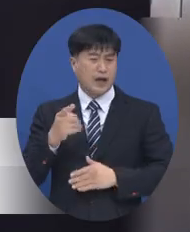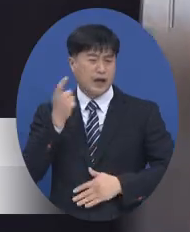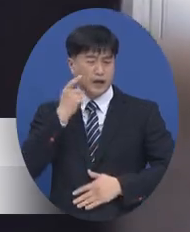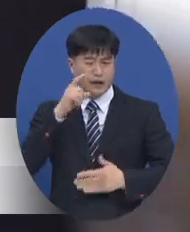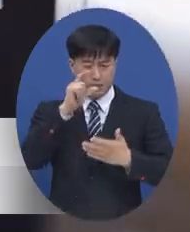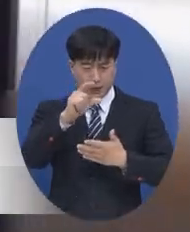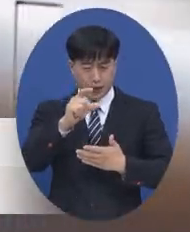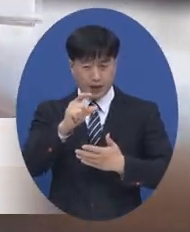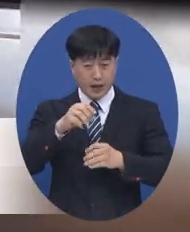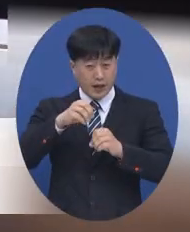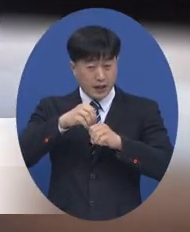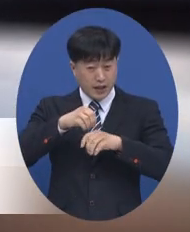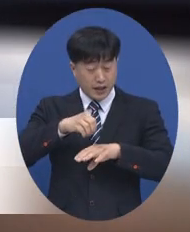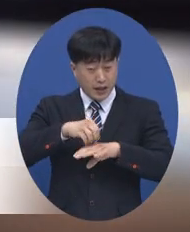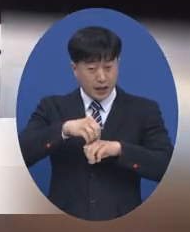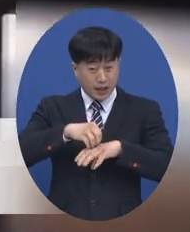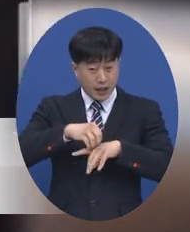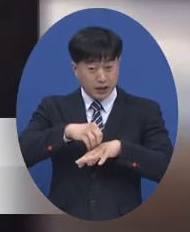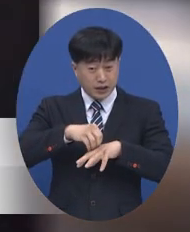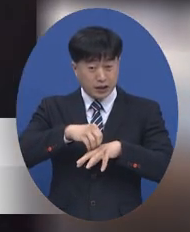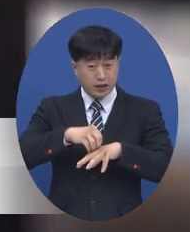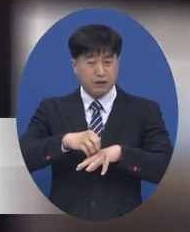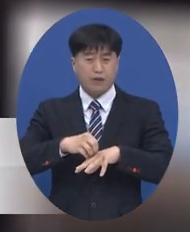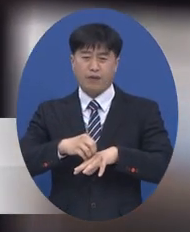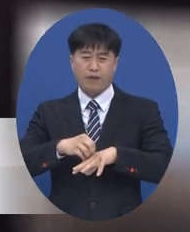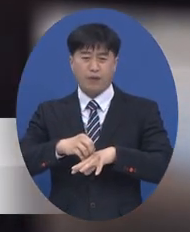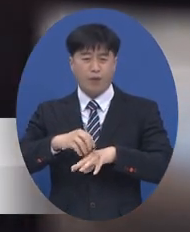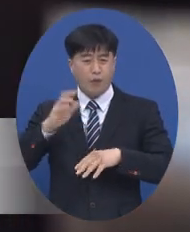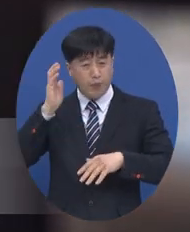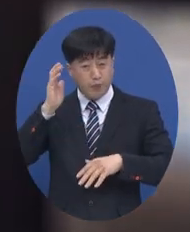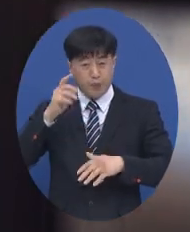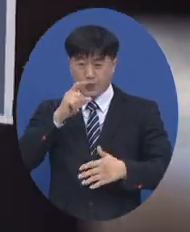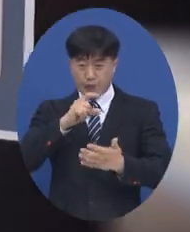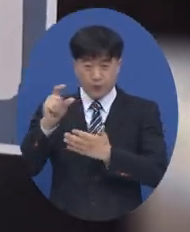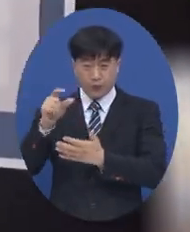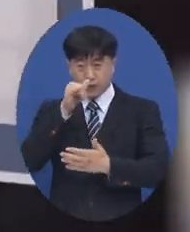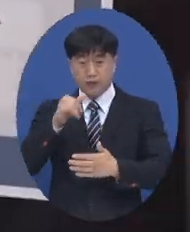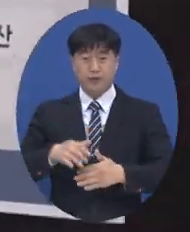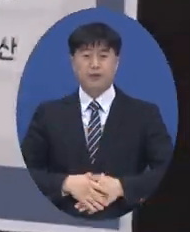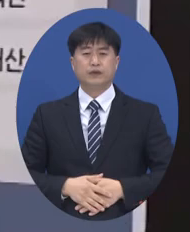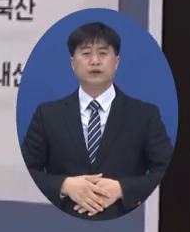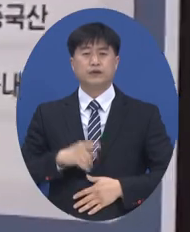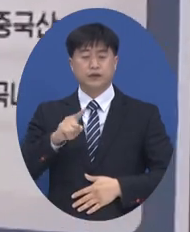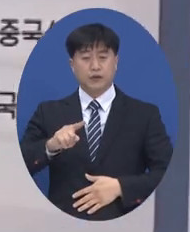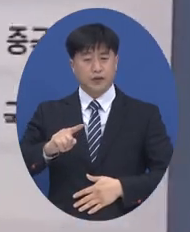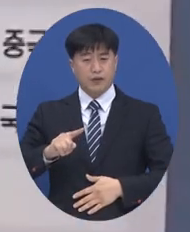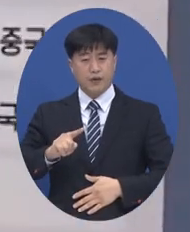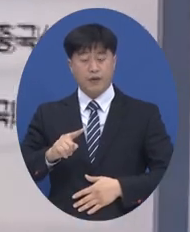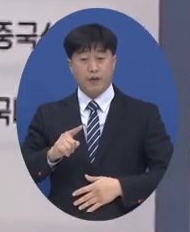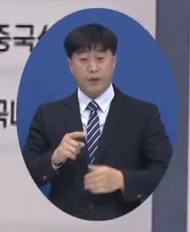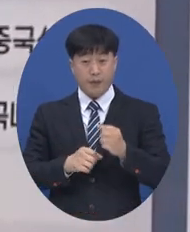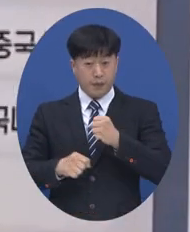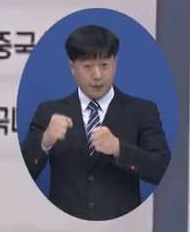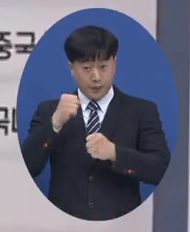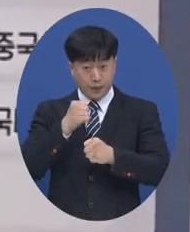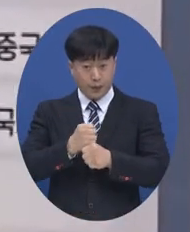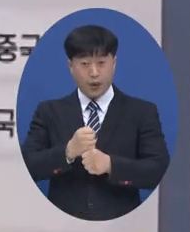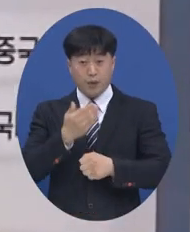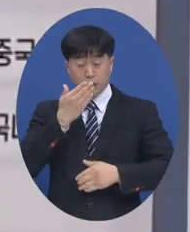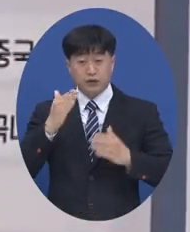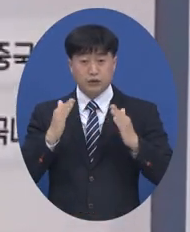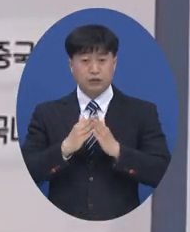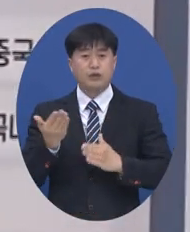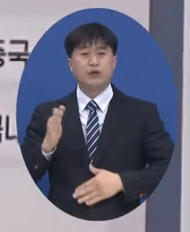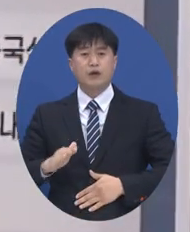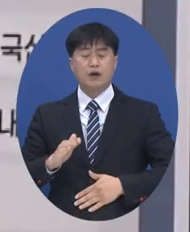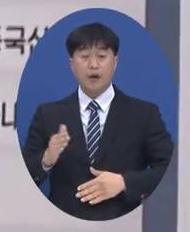참돔도 국내산. 낙지도 혼돈 표시고. 이를 바로 잡아 내주는 음식점인데 식당